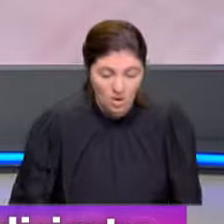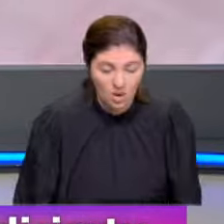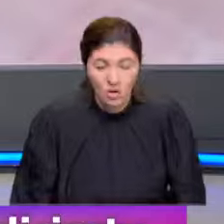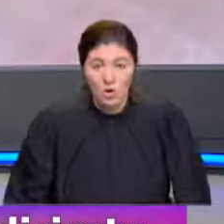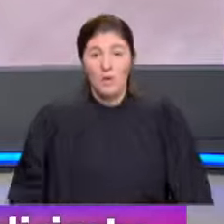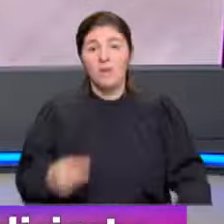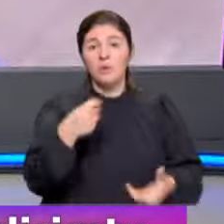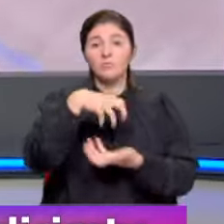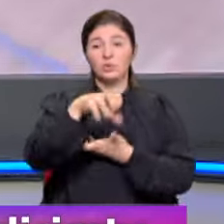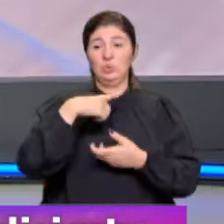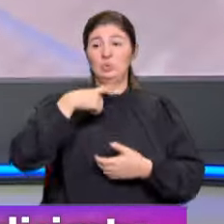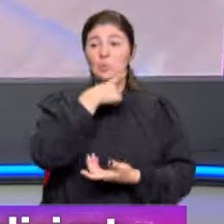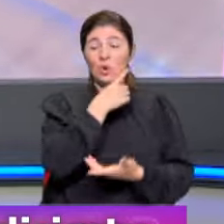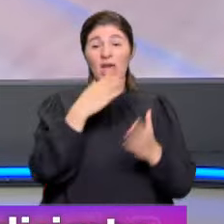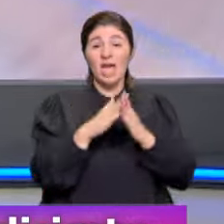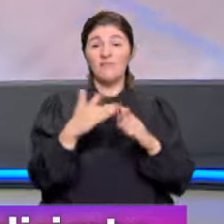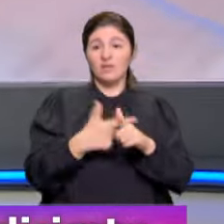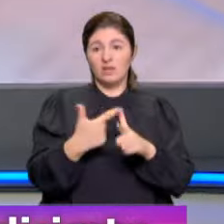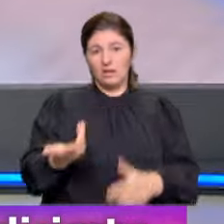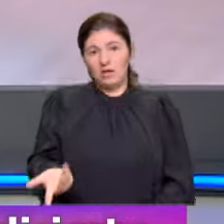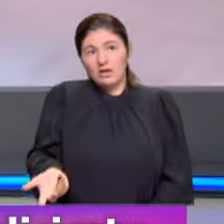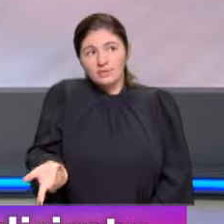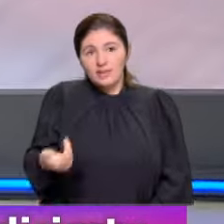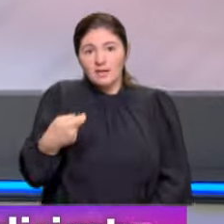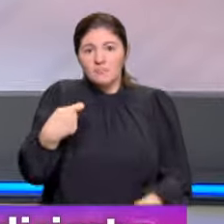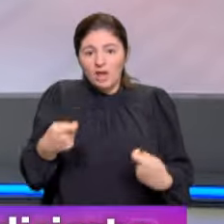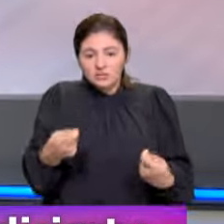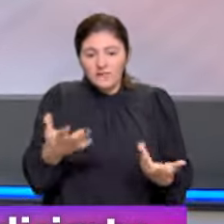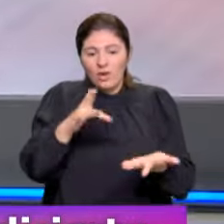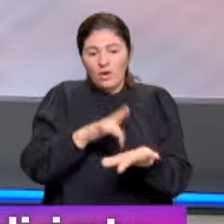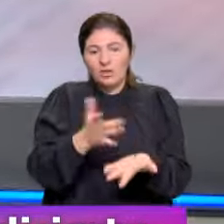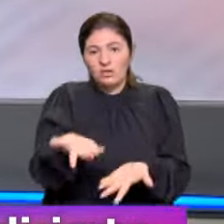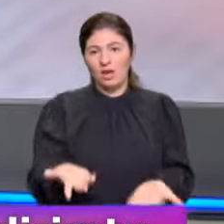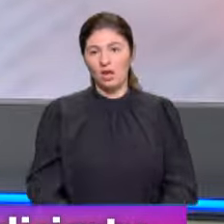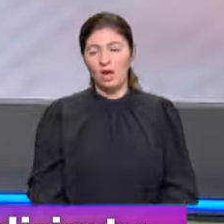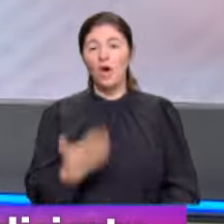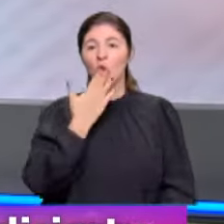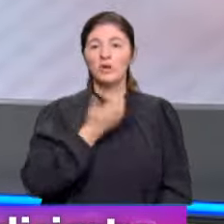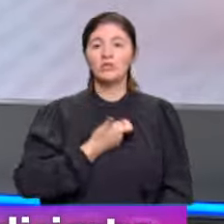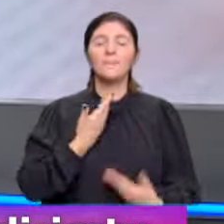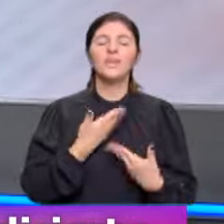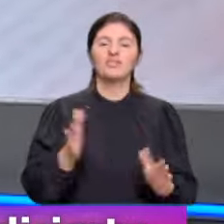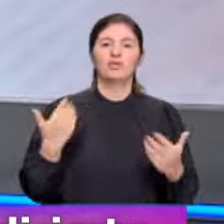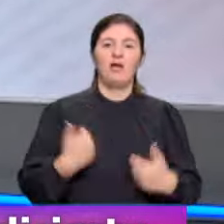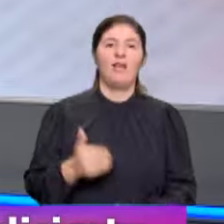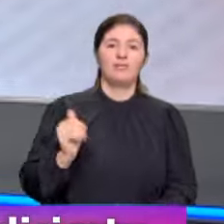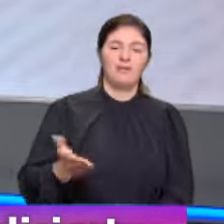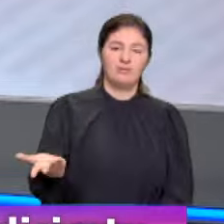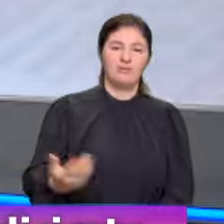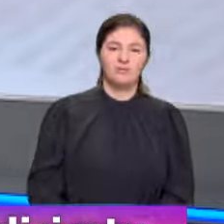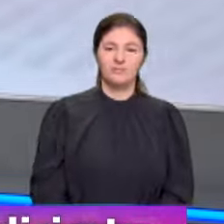bütçeleri zorluyor ev kiraları masraflar ortada öğrenciler perişan